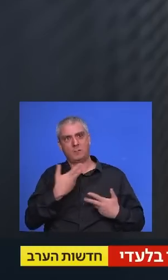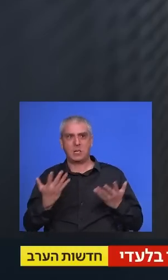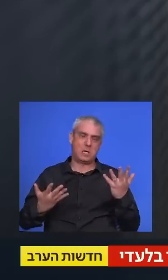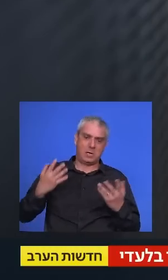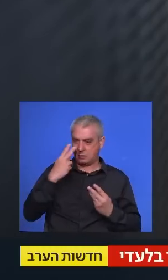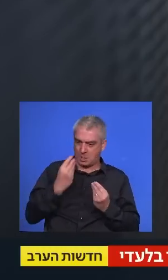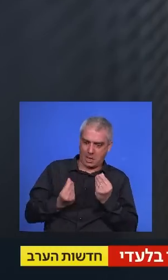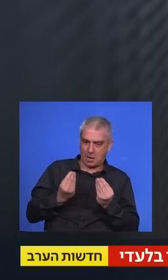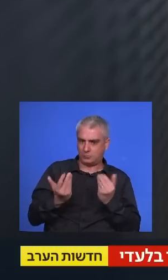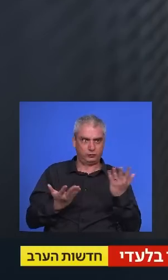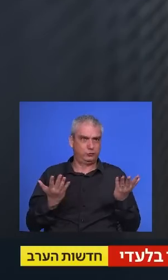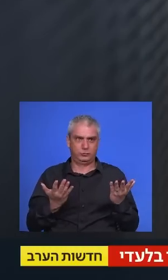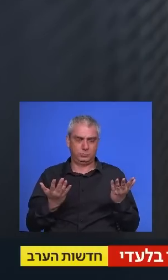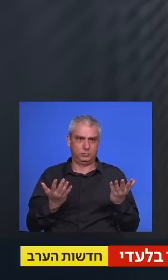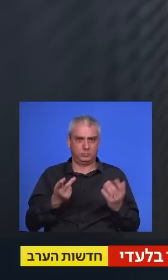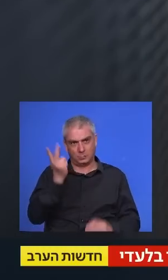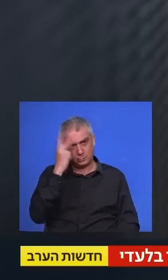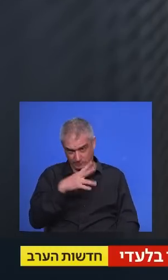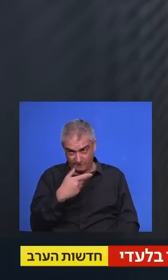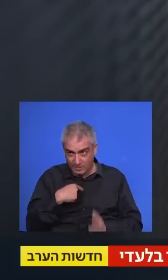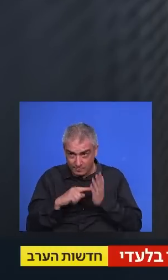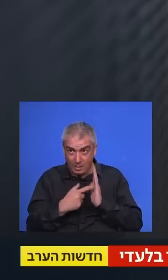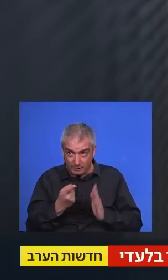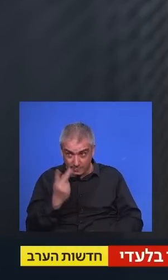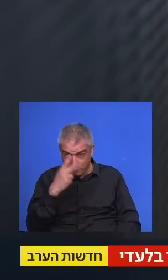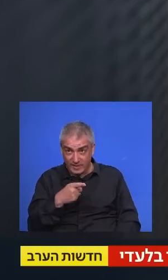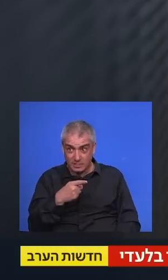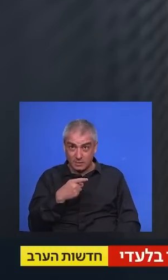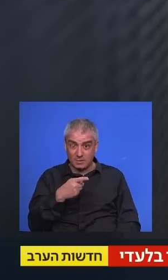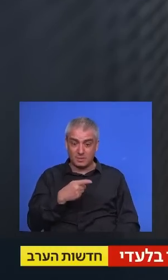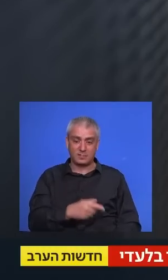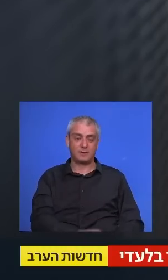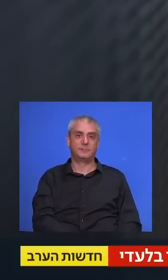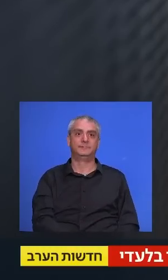שעכשיו אתה מקבל אותה, אתה אומר אוקיי, זה ממש נראה חשוד.